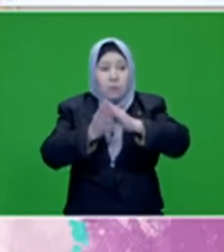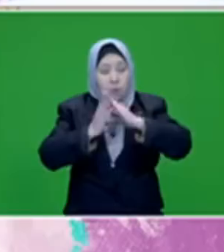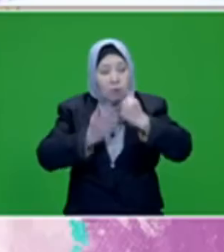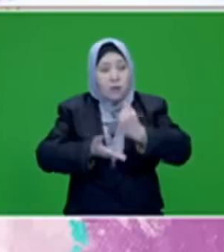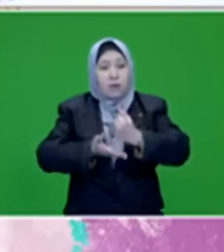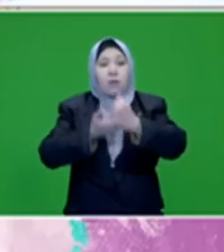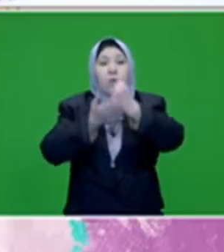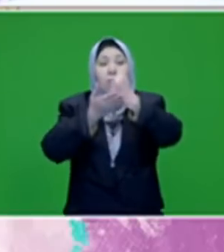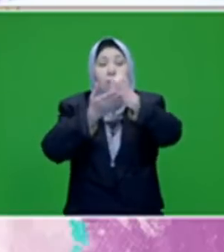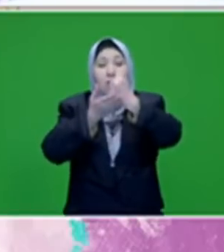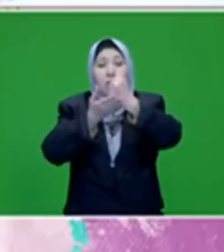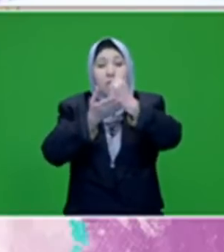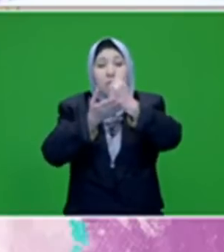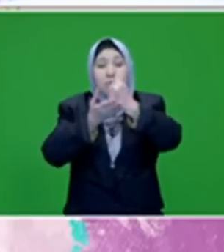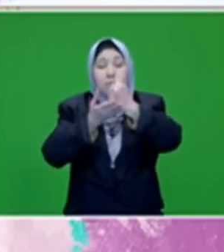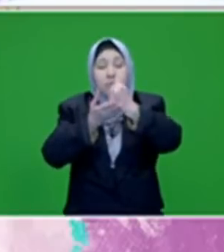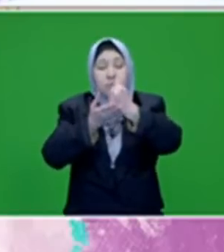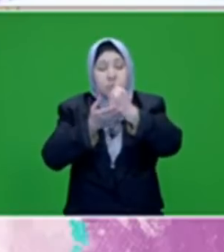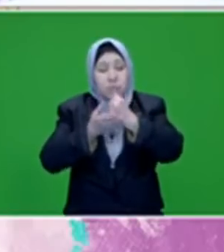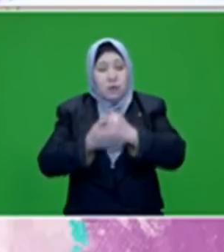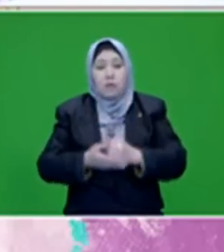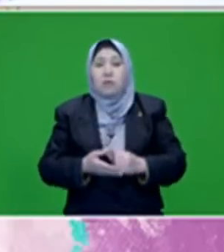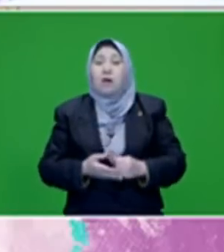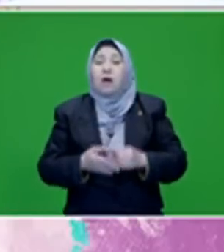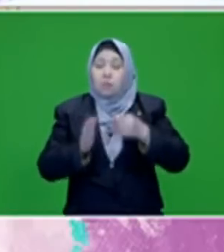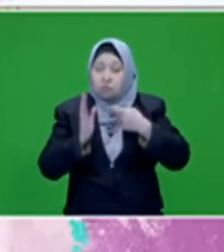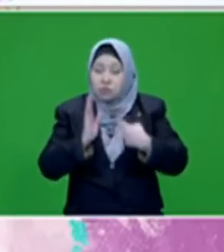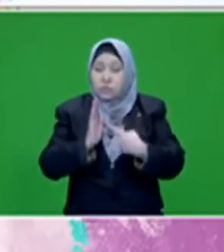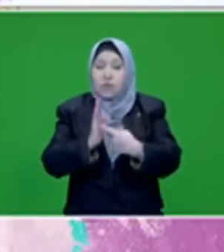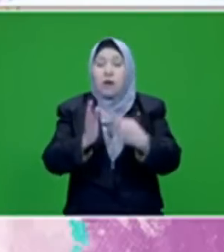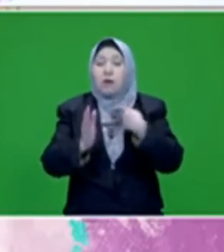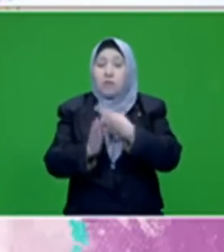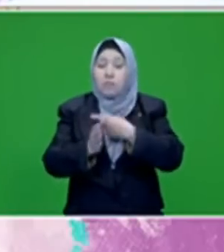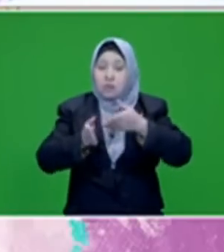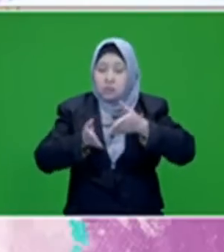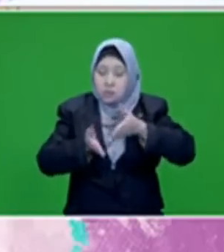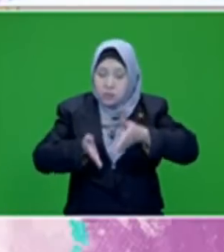نستعين اهدنا الصراط